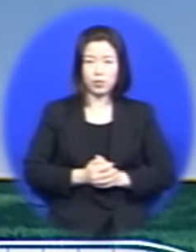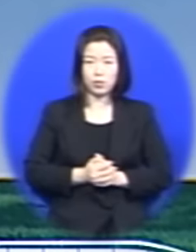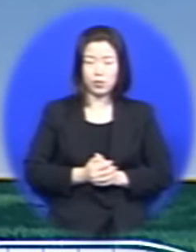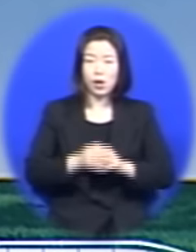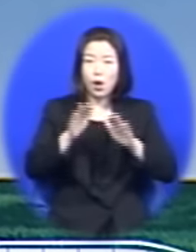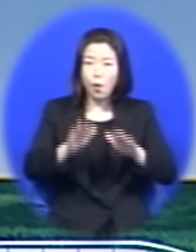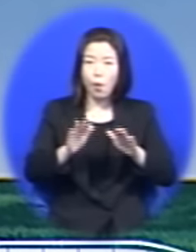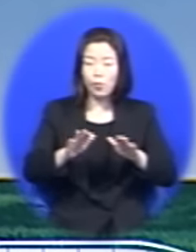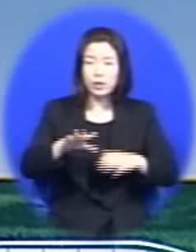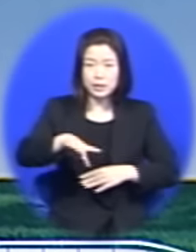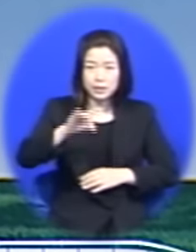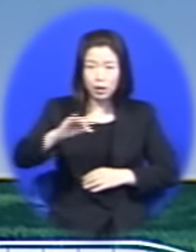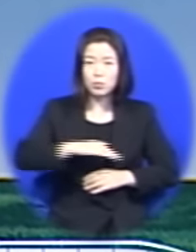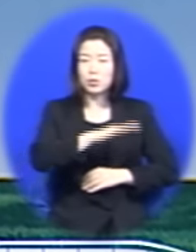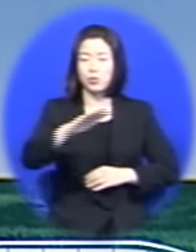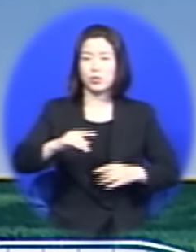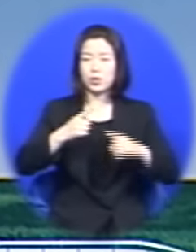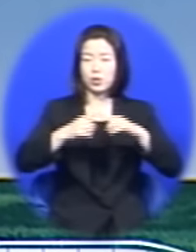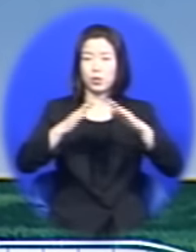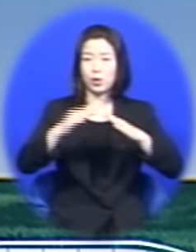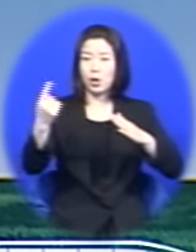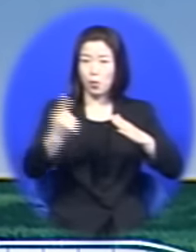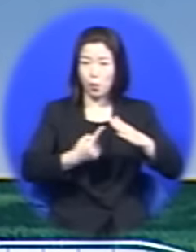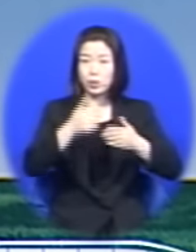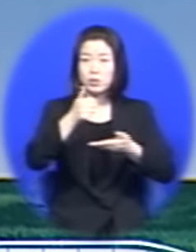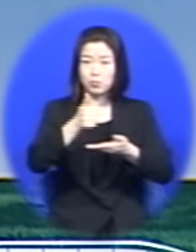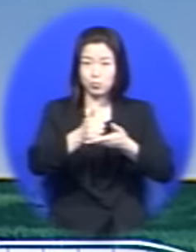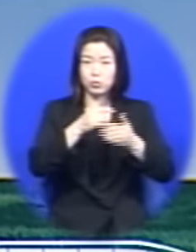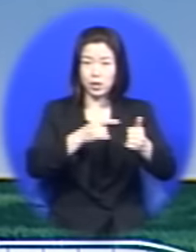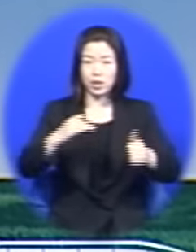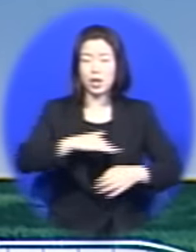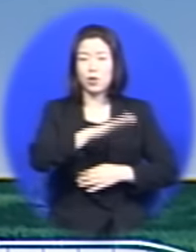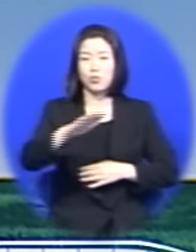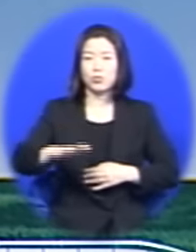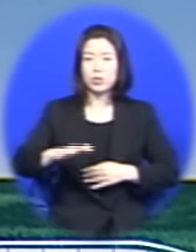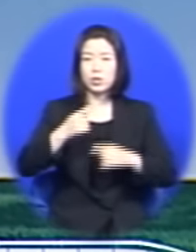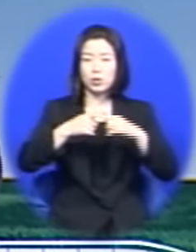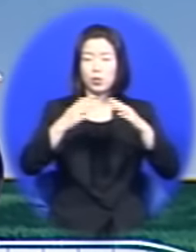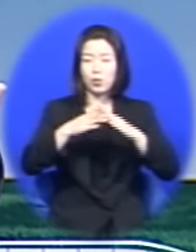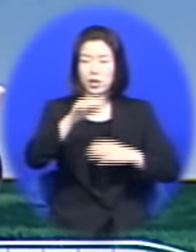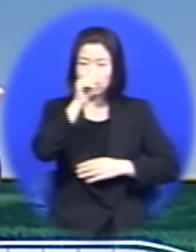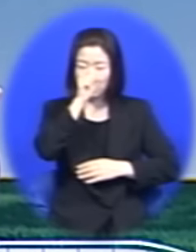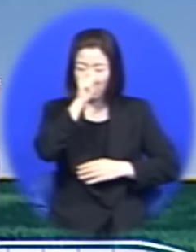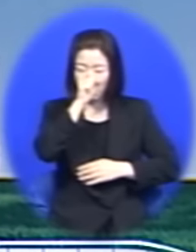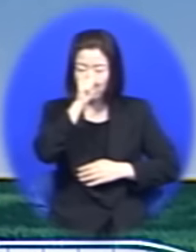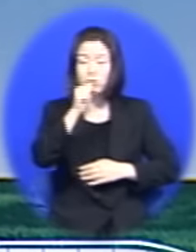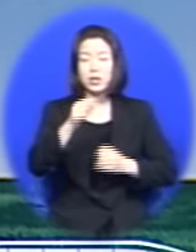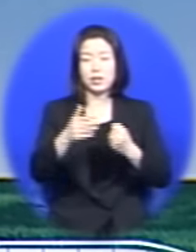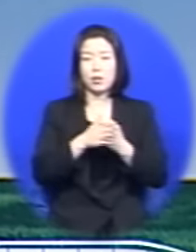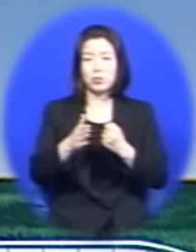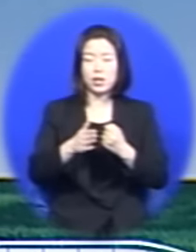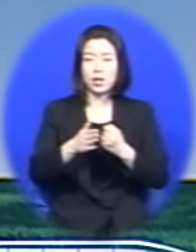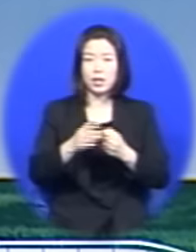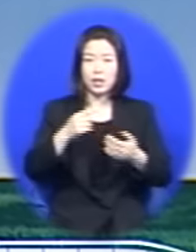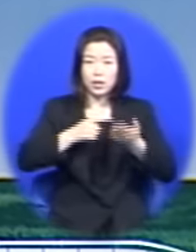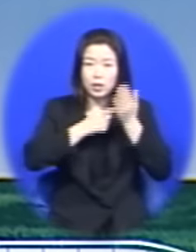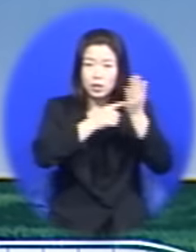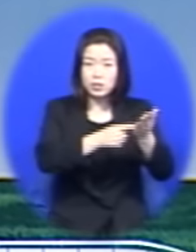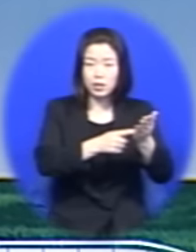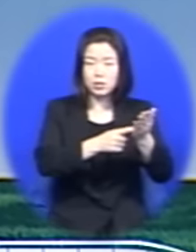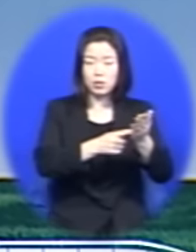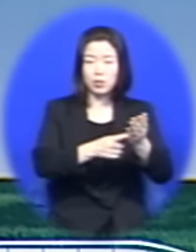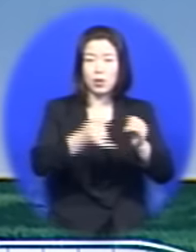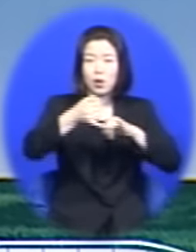오늘 처음 우리 교회에 오신 분들에게 우리 교회 좋은 교회니까 우리 교회에 등록하셔서 꼭